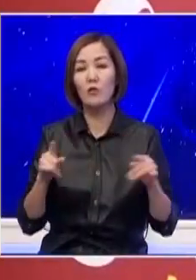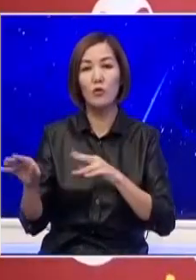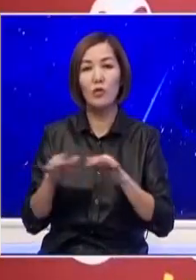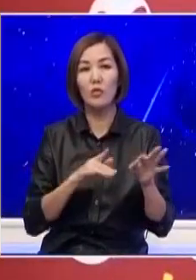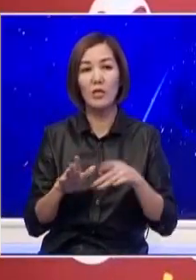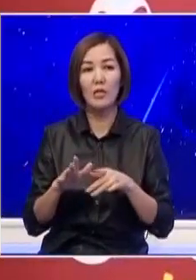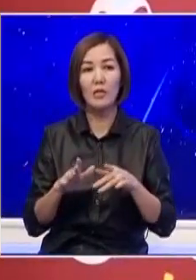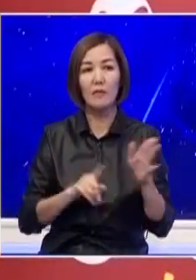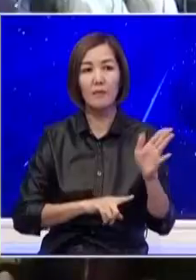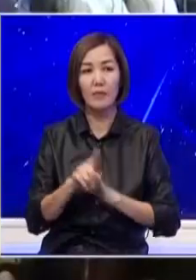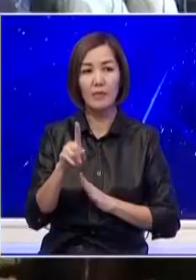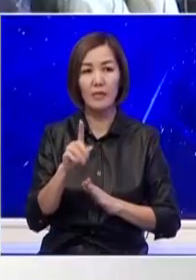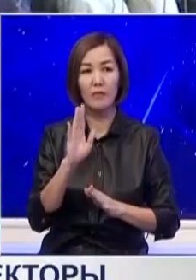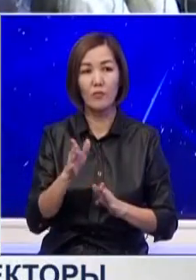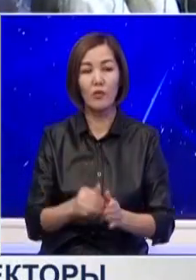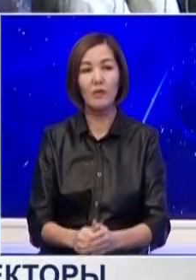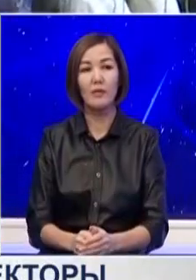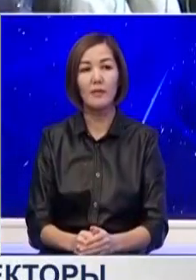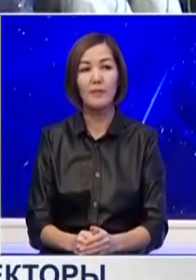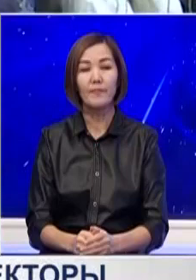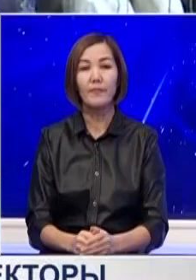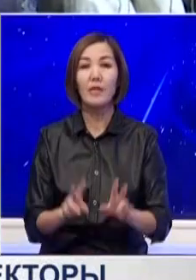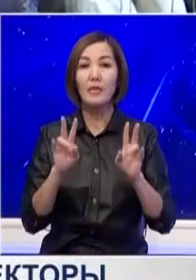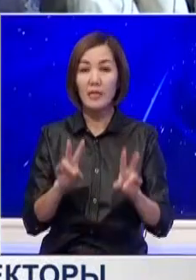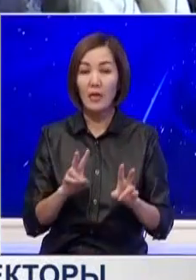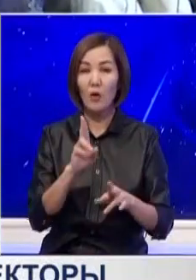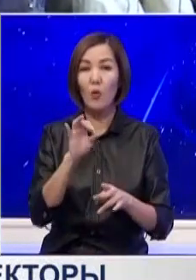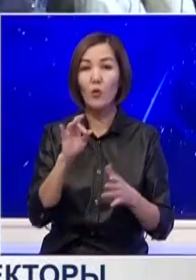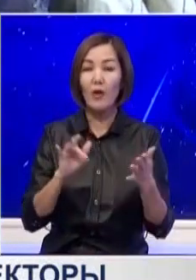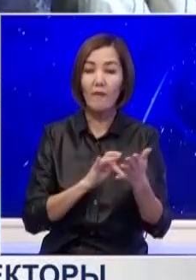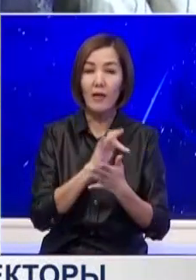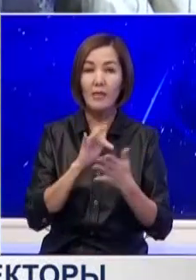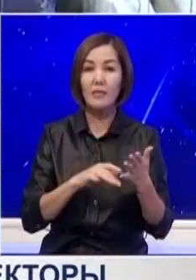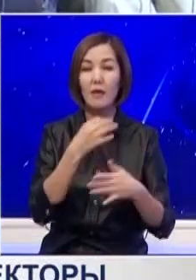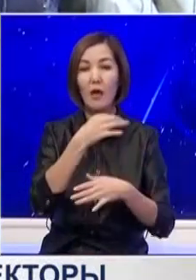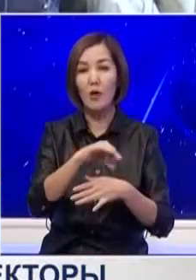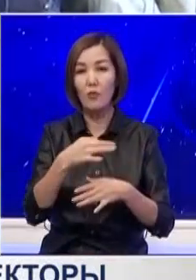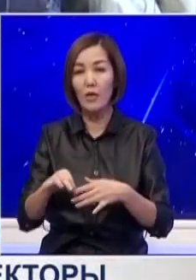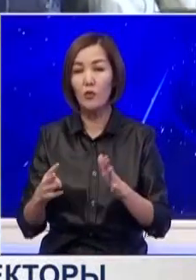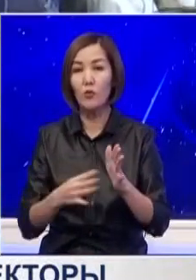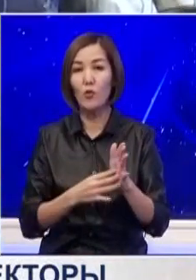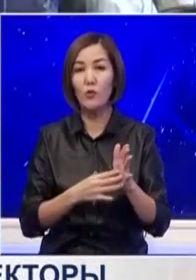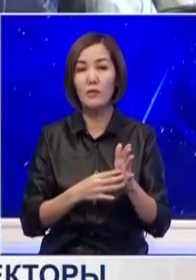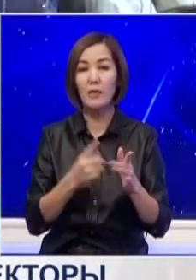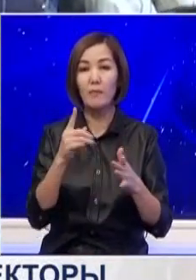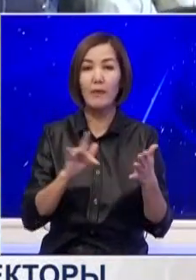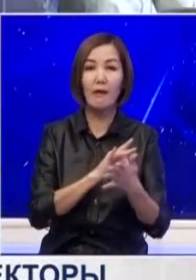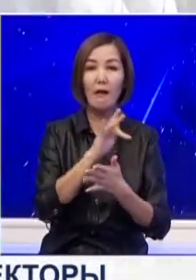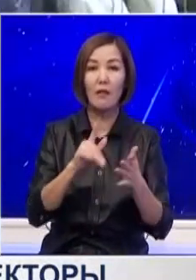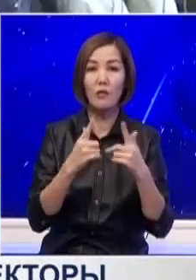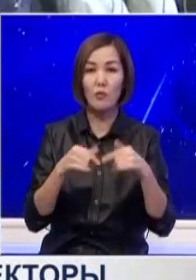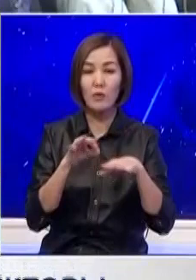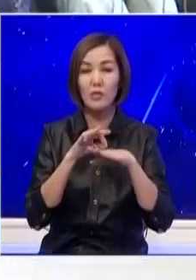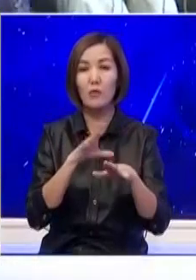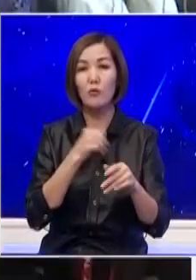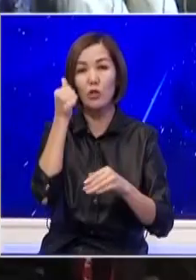іс-шараны қолға алған. Бұл тек қана осы Қонаев қаласында емес, аудан-аудан, барлық 9 аудан бір қалада ұйымдастырылып отырады.